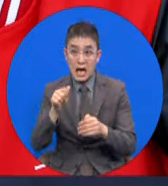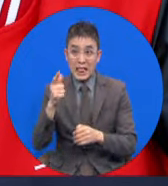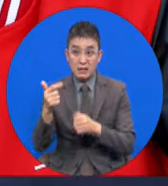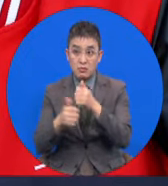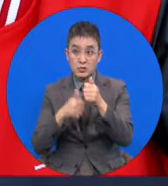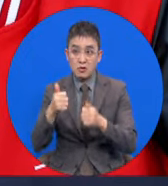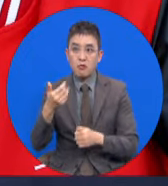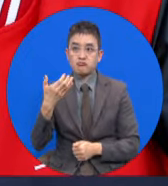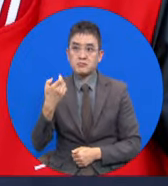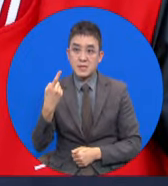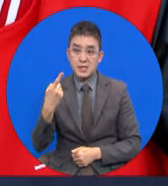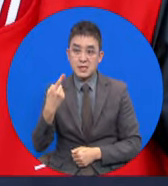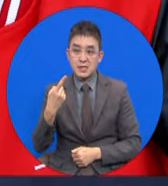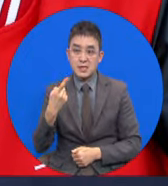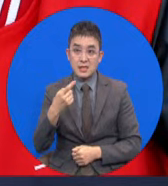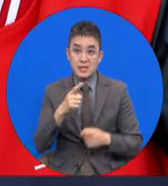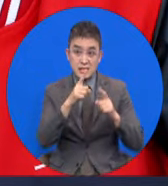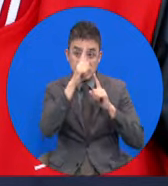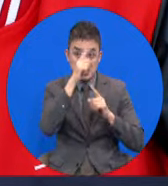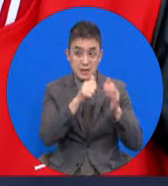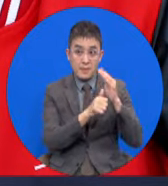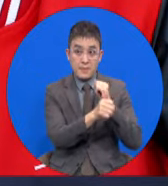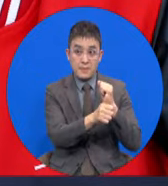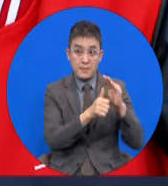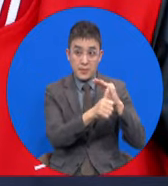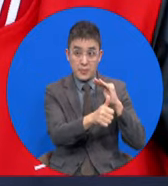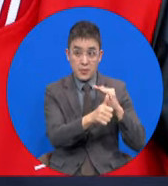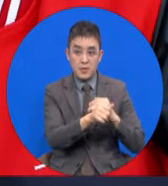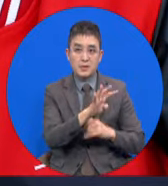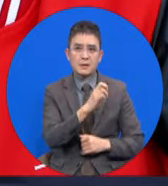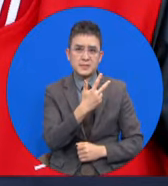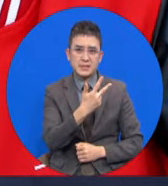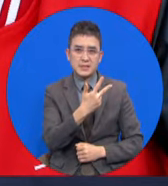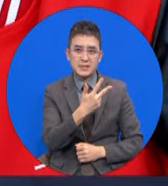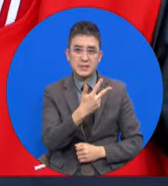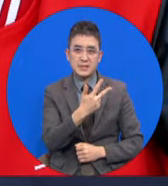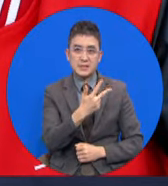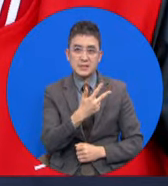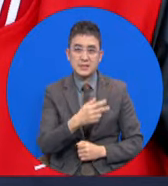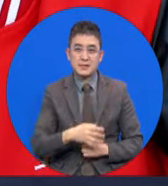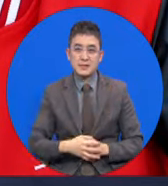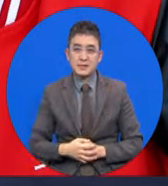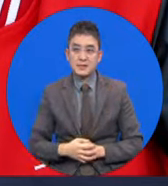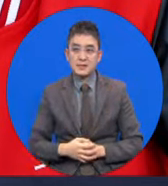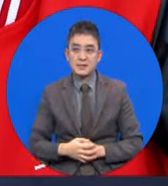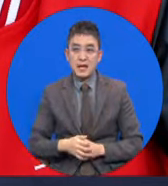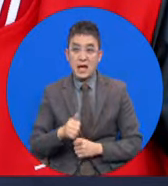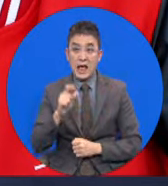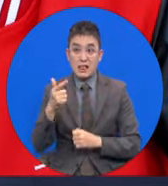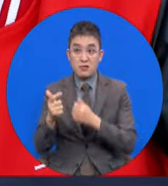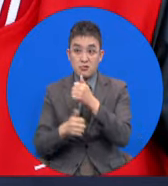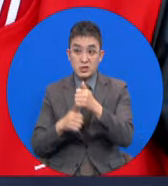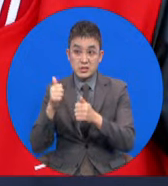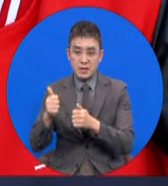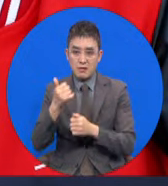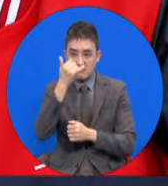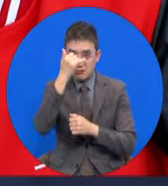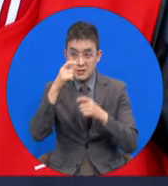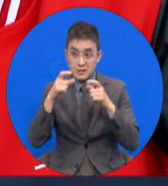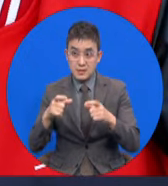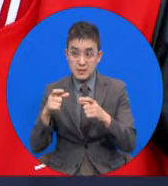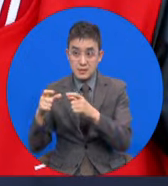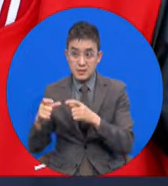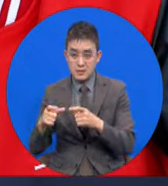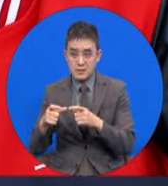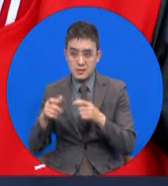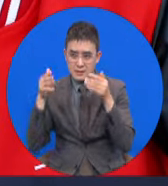대표는 47곳. 기타는 중원 공약, PK 텃밭 따지기. 이재명 대표는 강남, 대구 등 험지 공약. 선거운동의